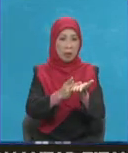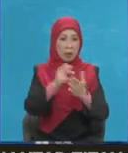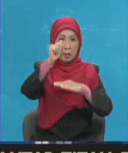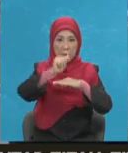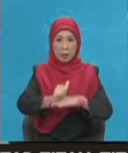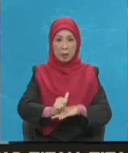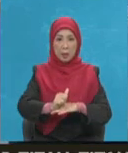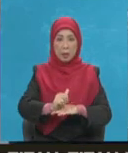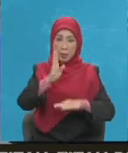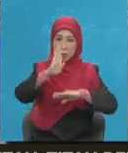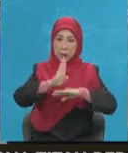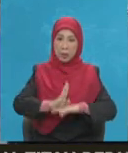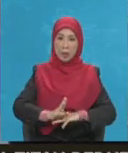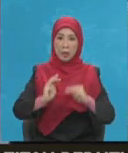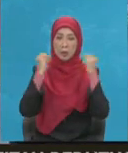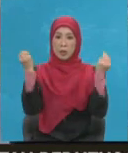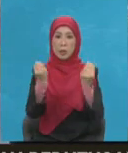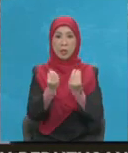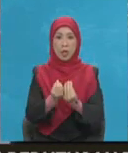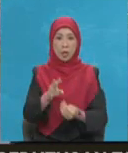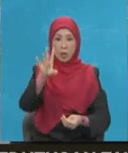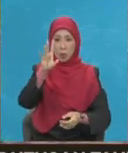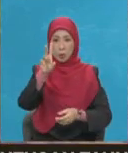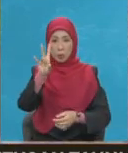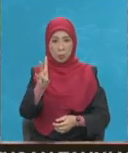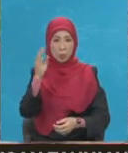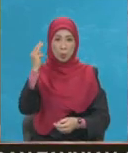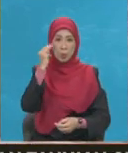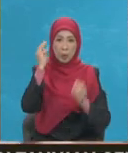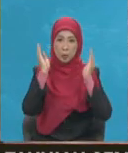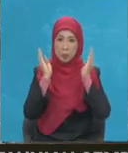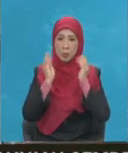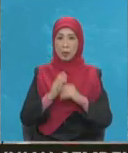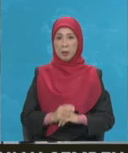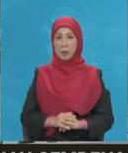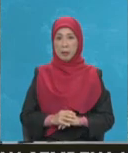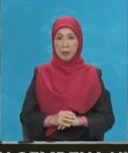resam serta seni budaya masyarakat Tujuh Puak yang ada di negara ini.